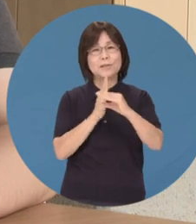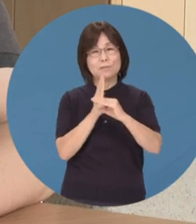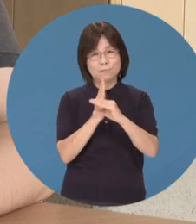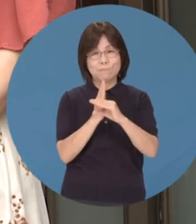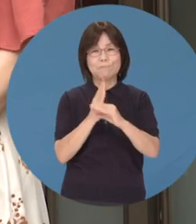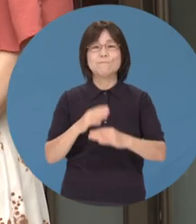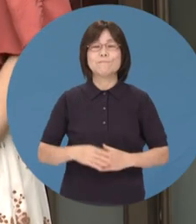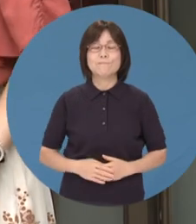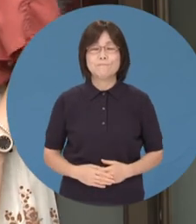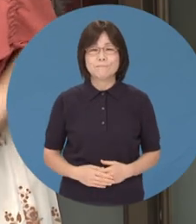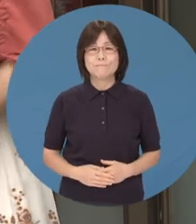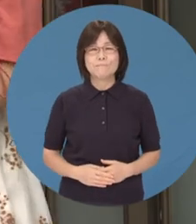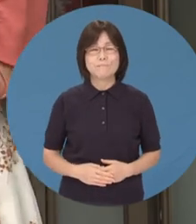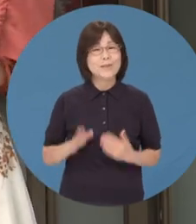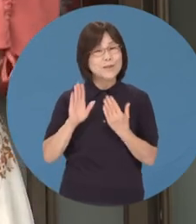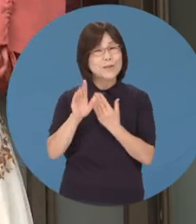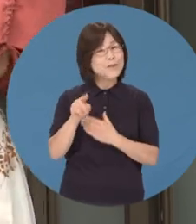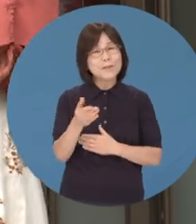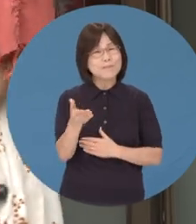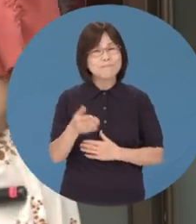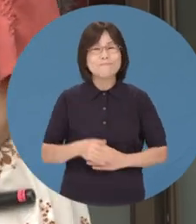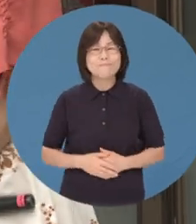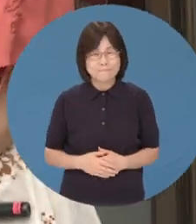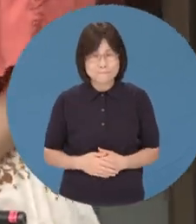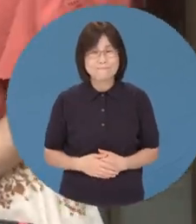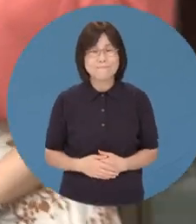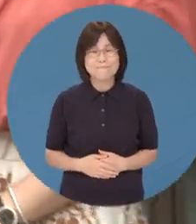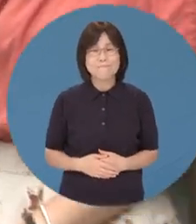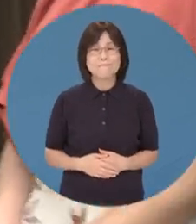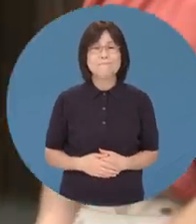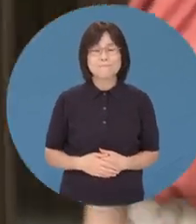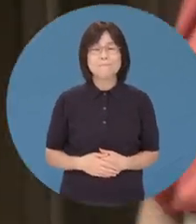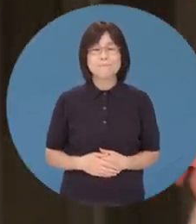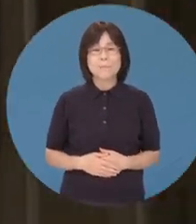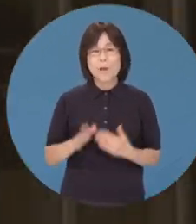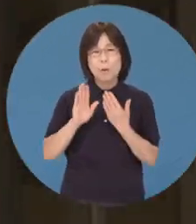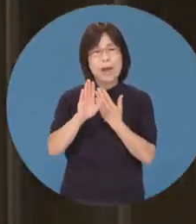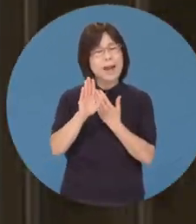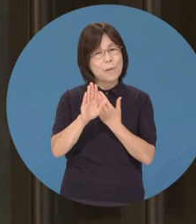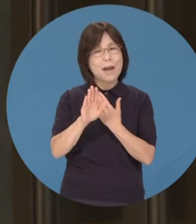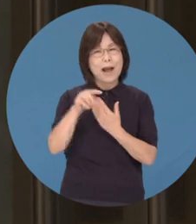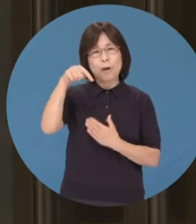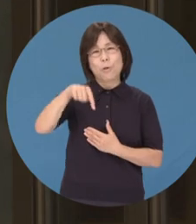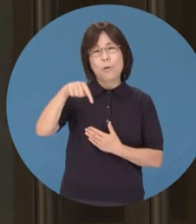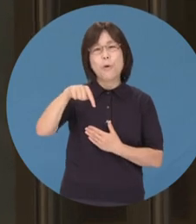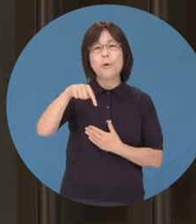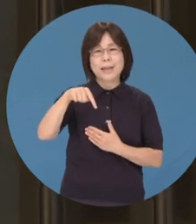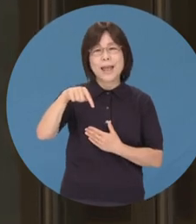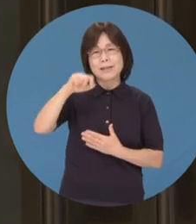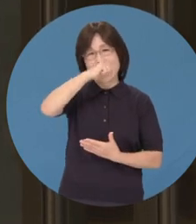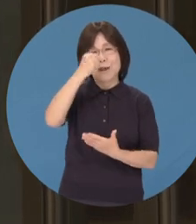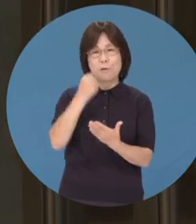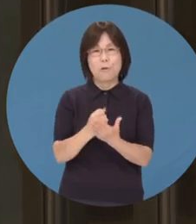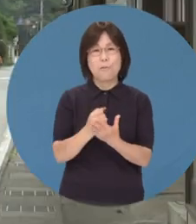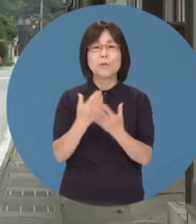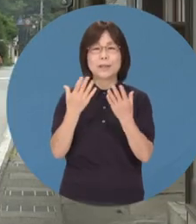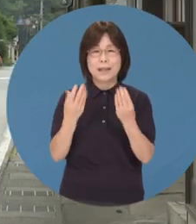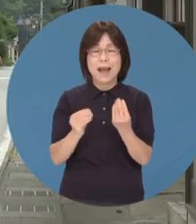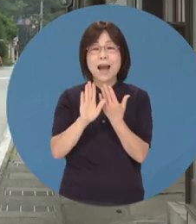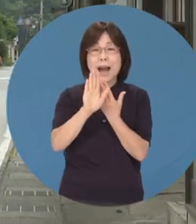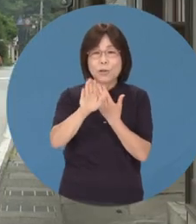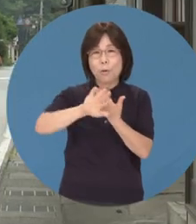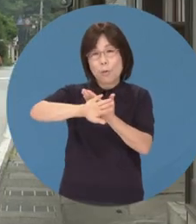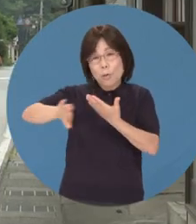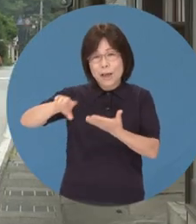。 今後はどんな展開を考えていますか？ はい、今後は、ここの丹波山村で実績を残して他